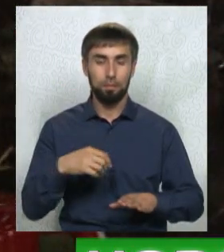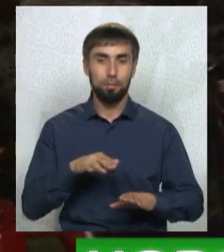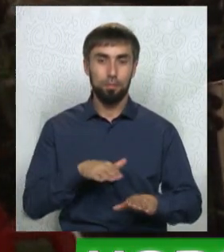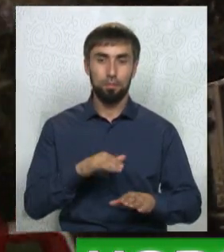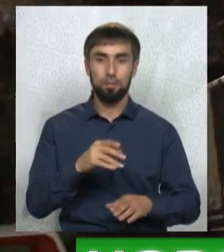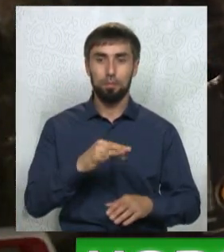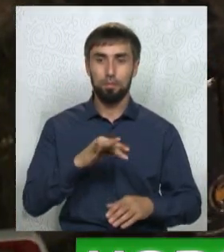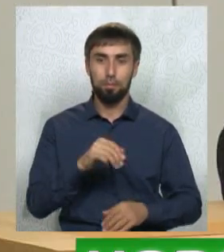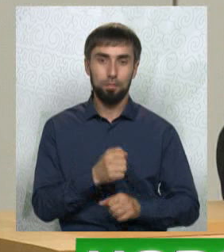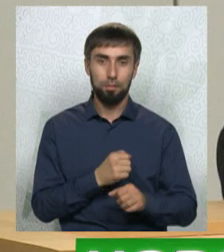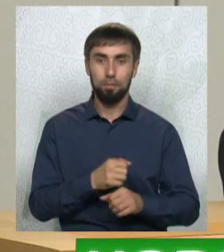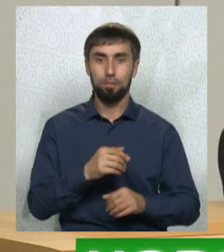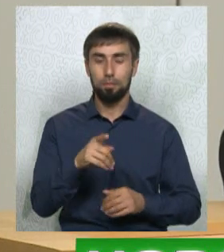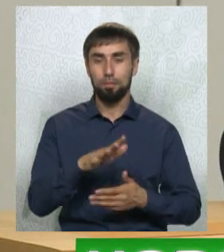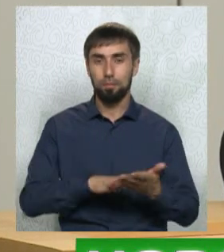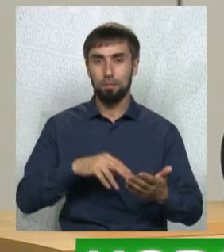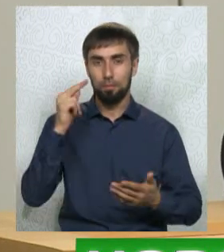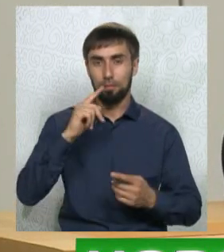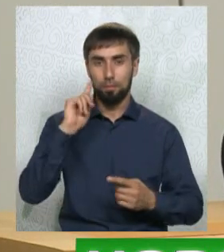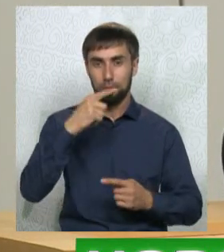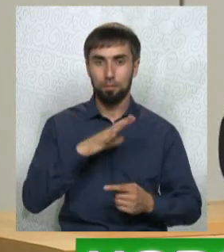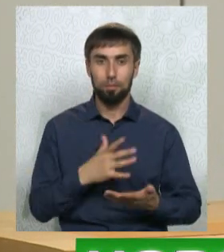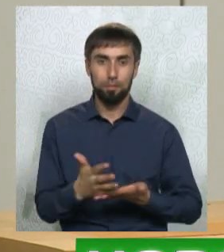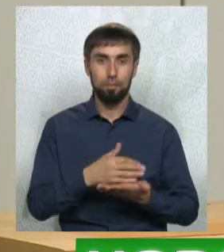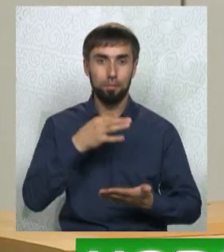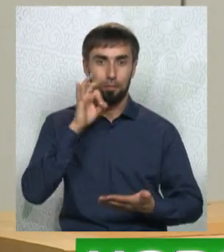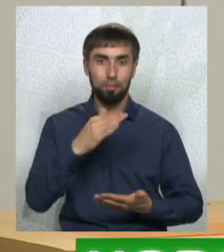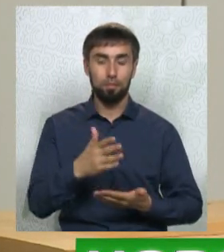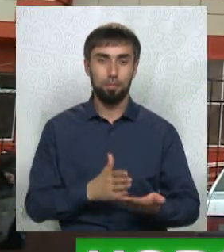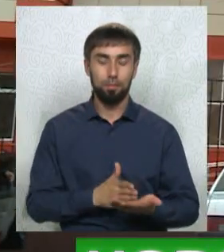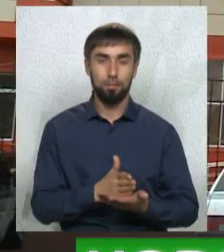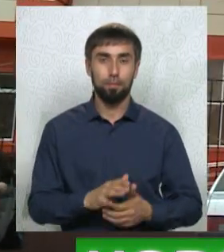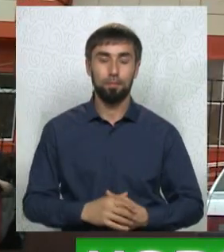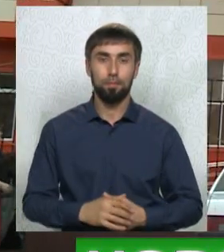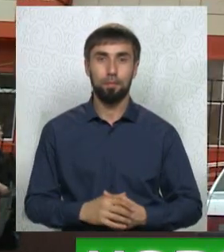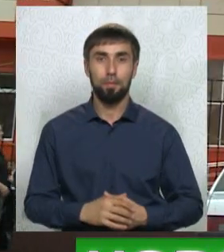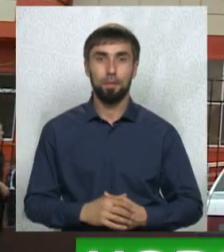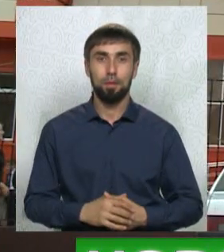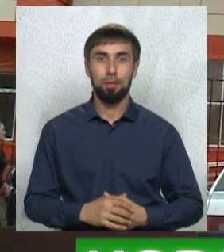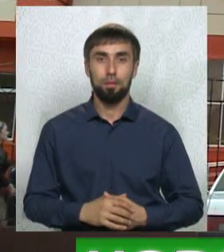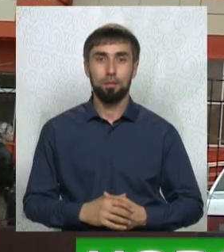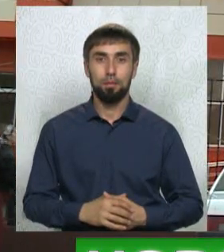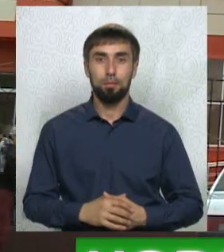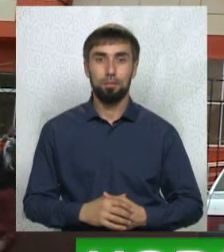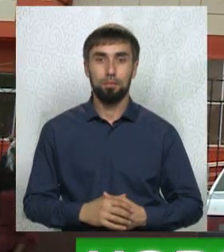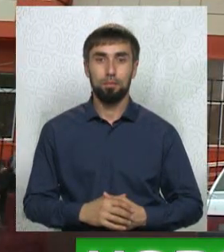поленок к скворечнику. Впереди у ребят целый учебный год, чтобы набраться опыта в этой стези. Хава Гагиева, Магомед Белокиев, Новости 24.